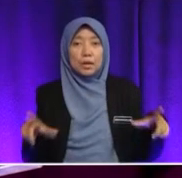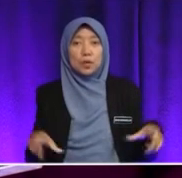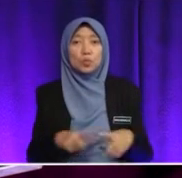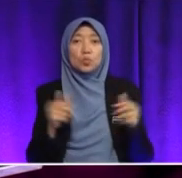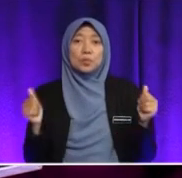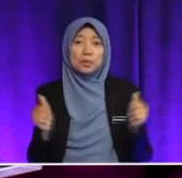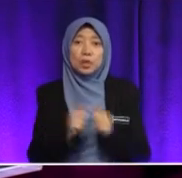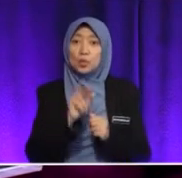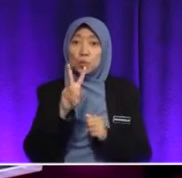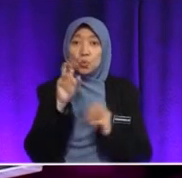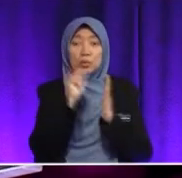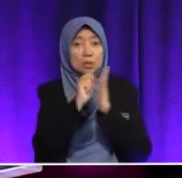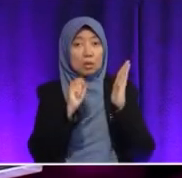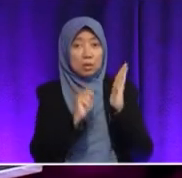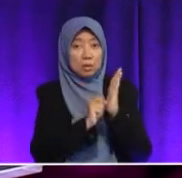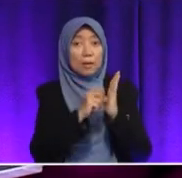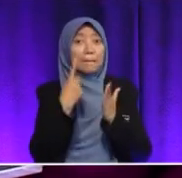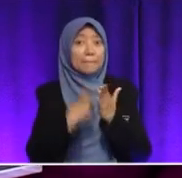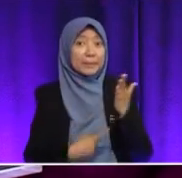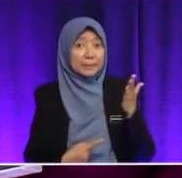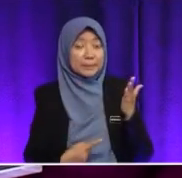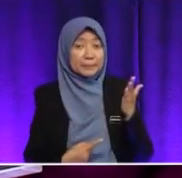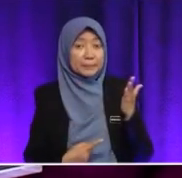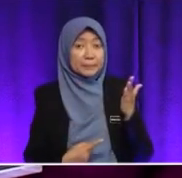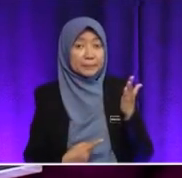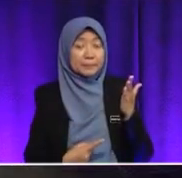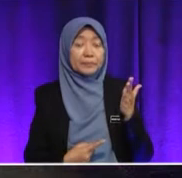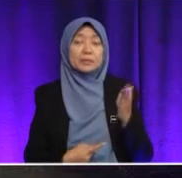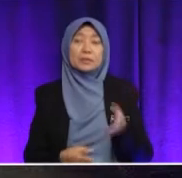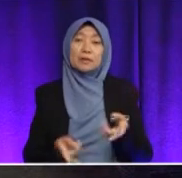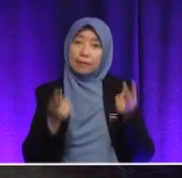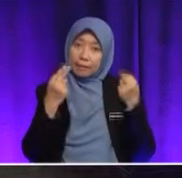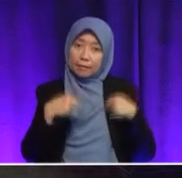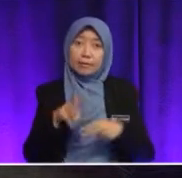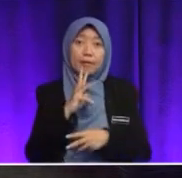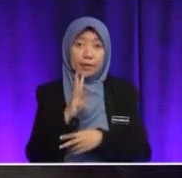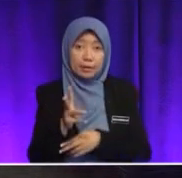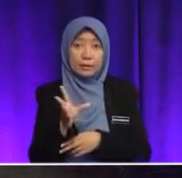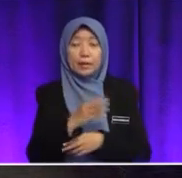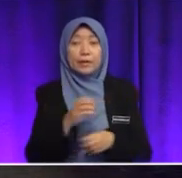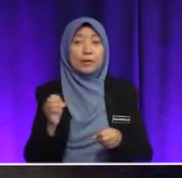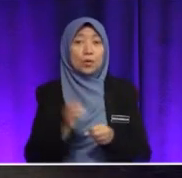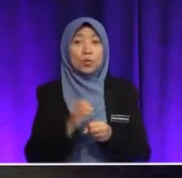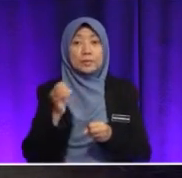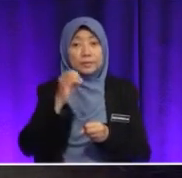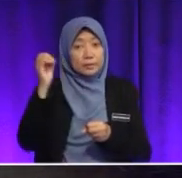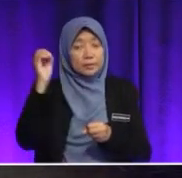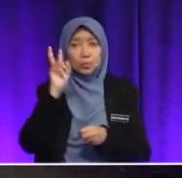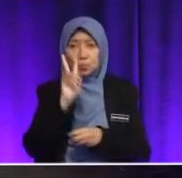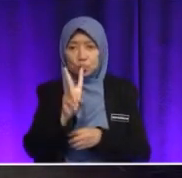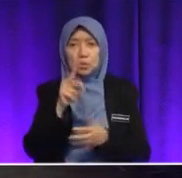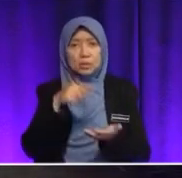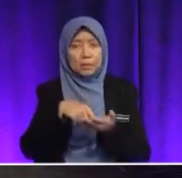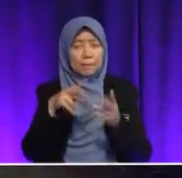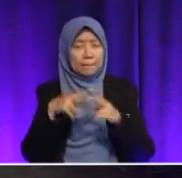dengan dua syarat apa tuh lagi seneng kena ada kehadiran air dan oksigen nyeduh